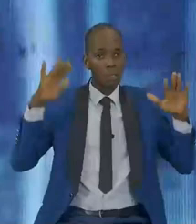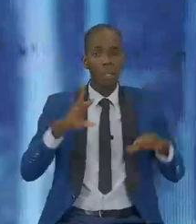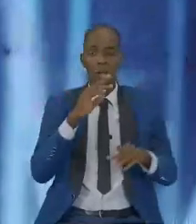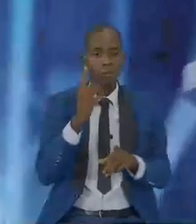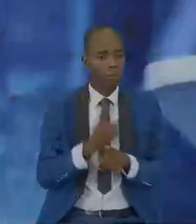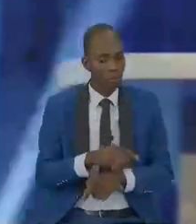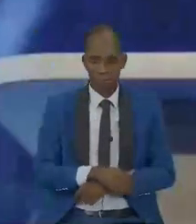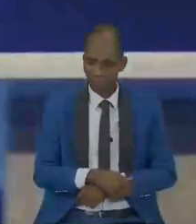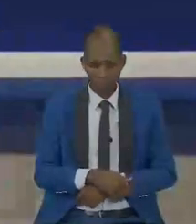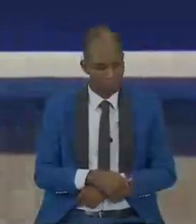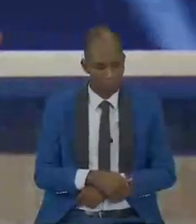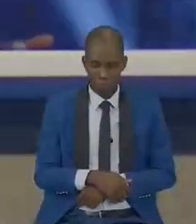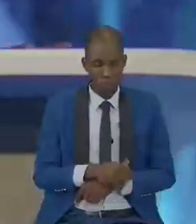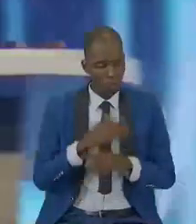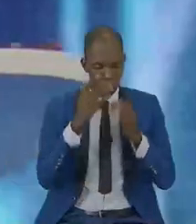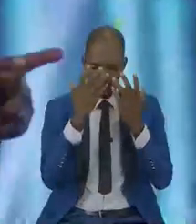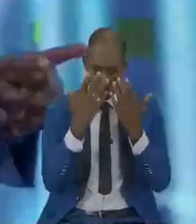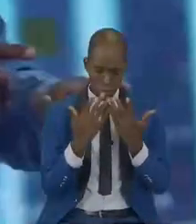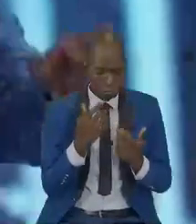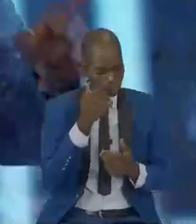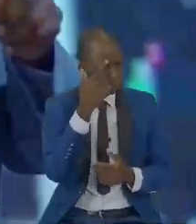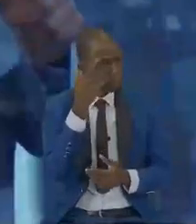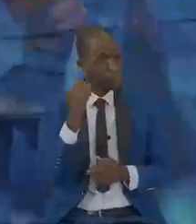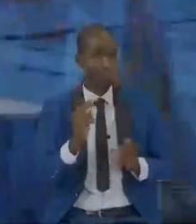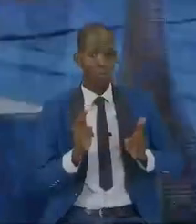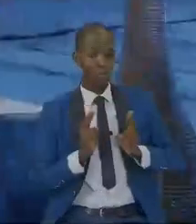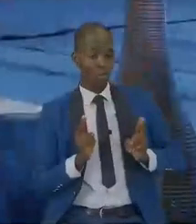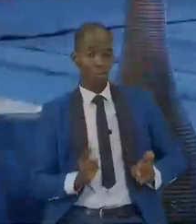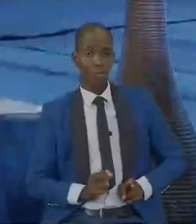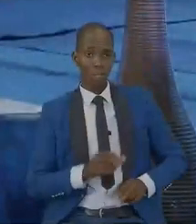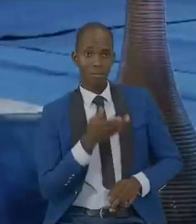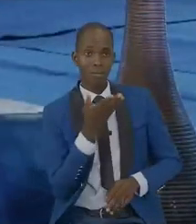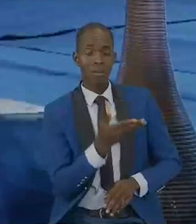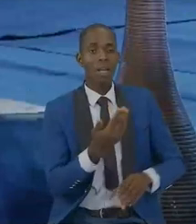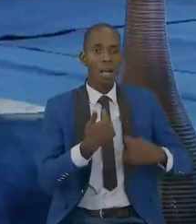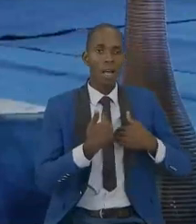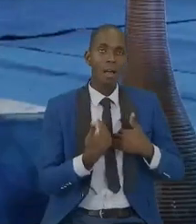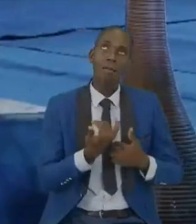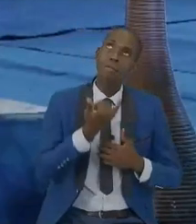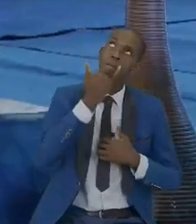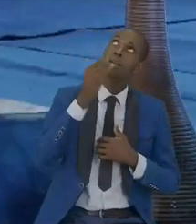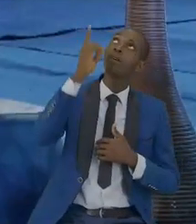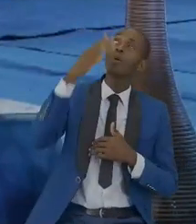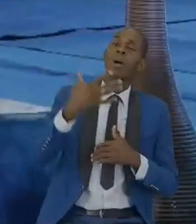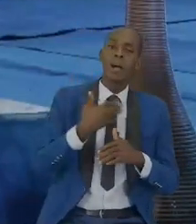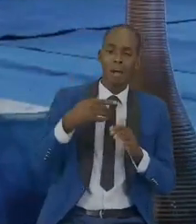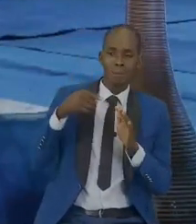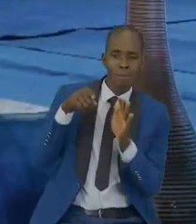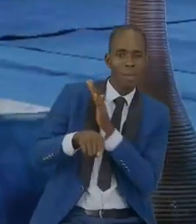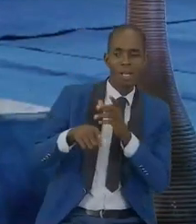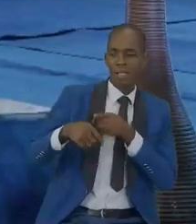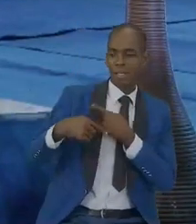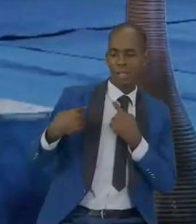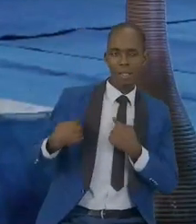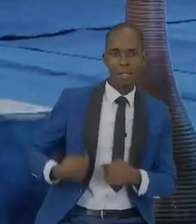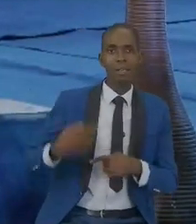angoissé. Les anges baissent la tête parce que l'homme mortel a blessé